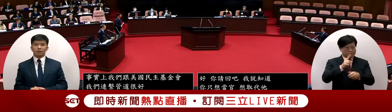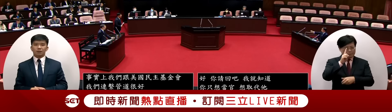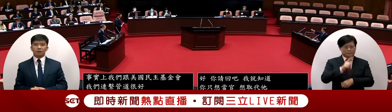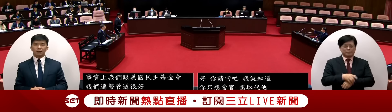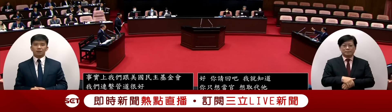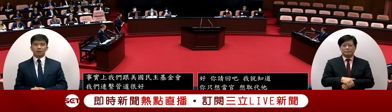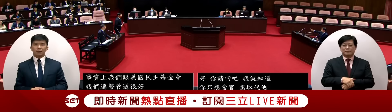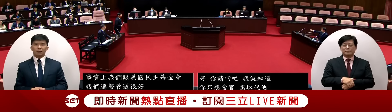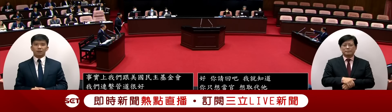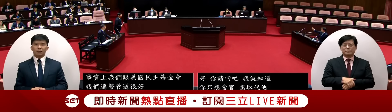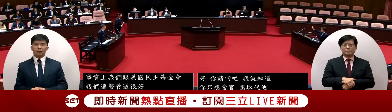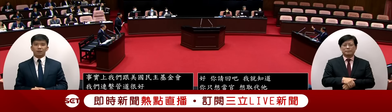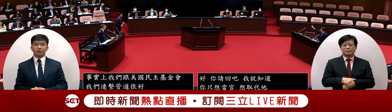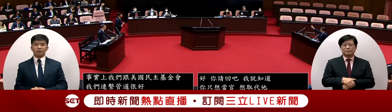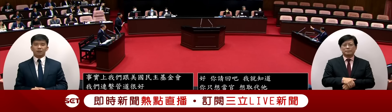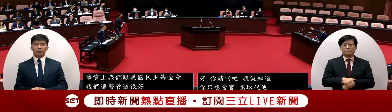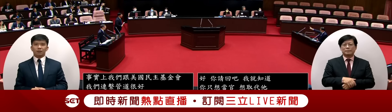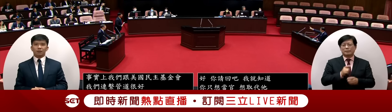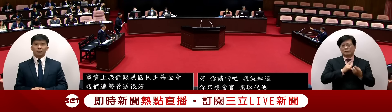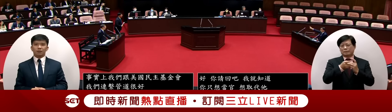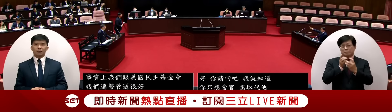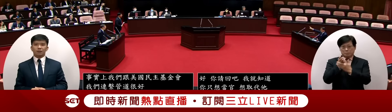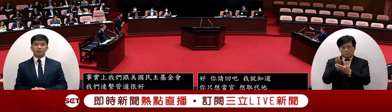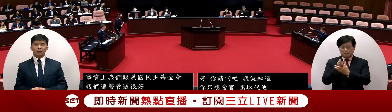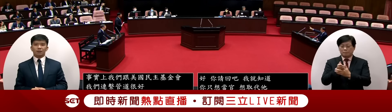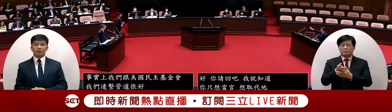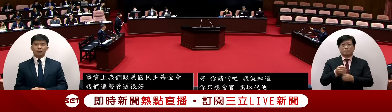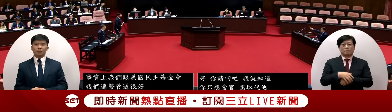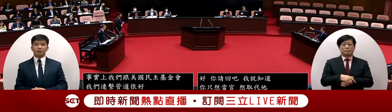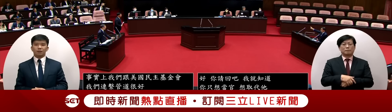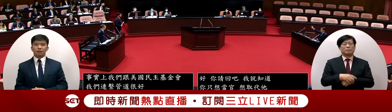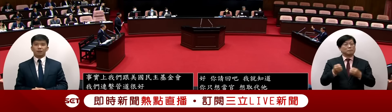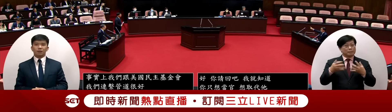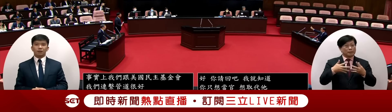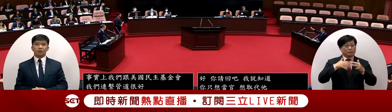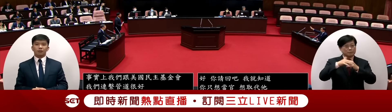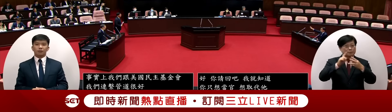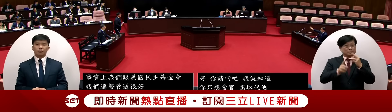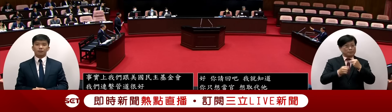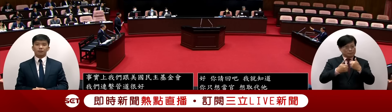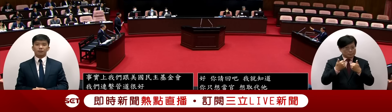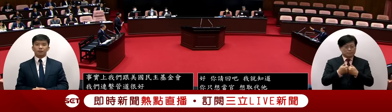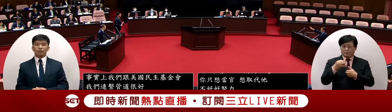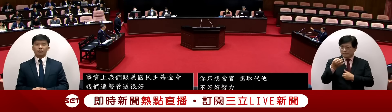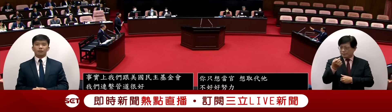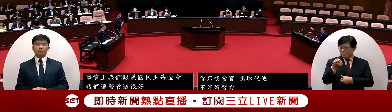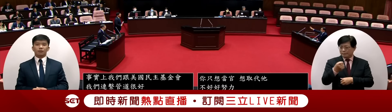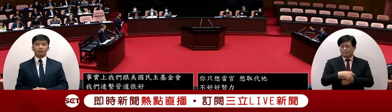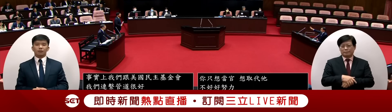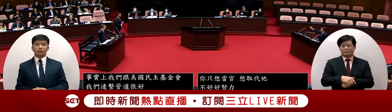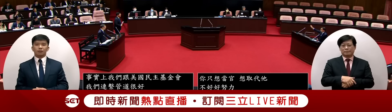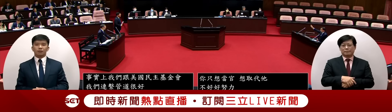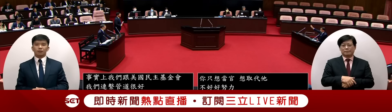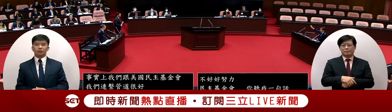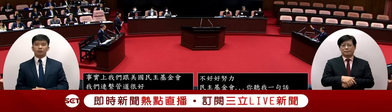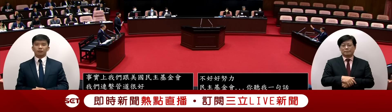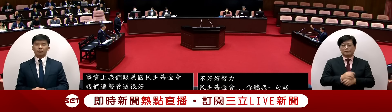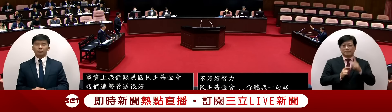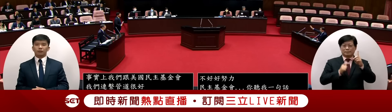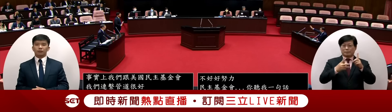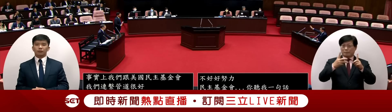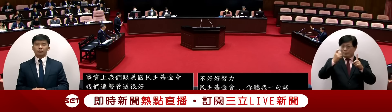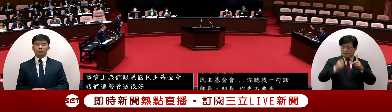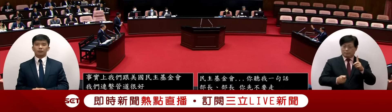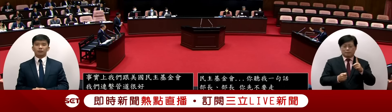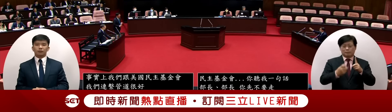了。你们用这样的卡没问题。对不起，民主基金会钱不多，1.8亿，不到